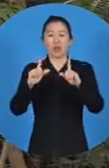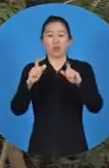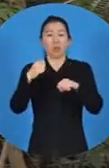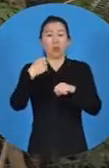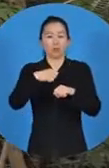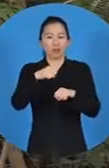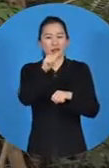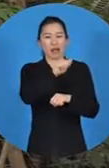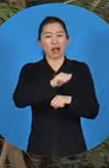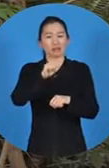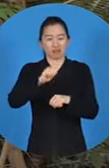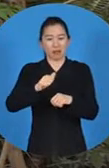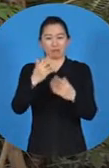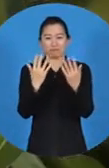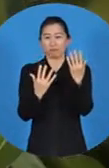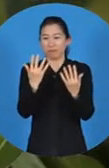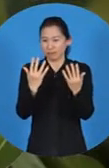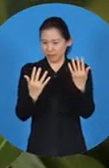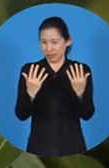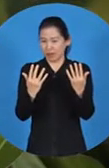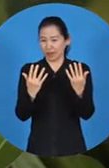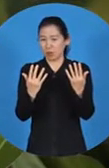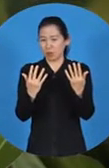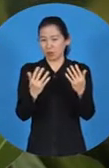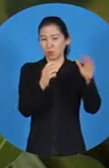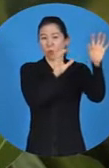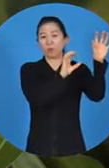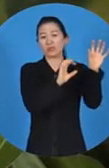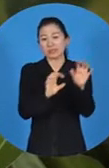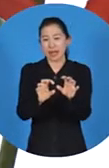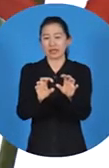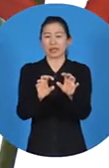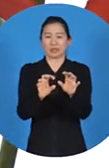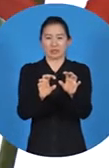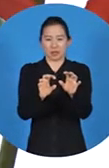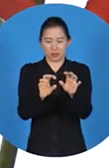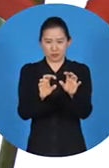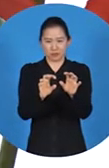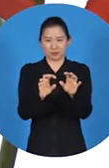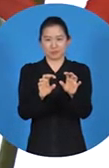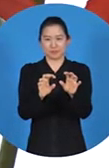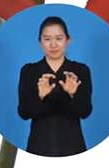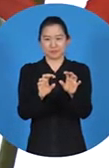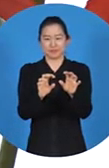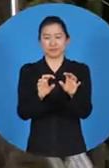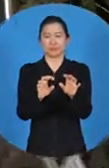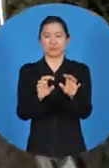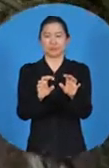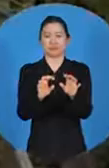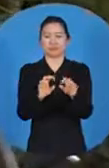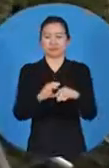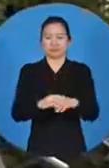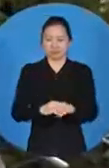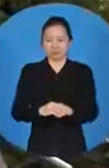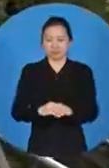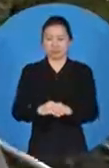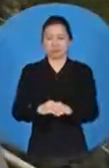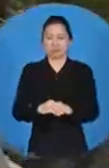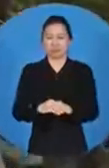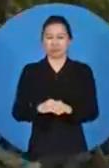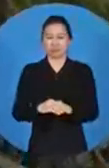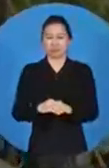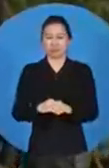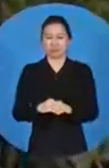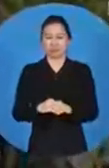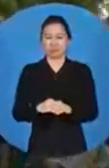大空間を使って東南アジアの熱帯雨林を立体的に再現しています。その中で改修